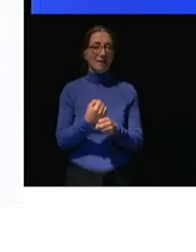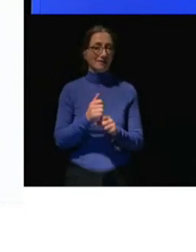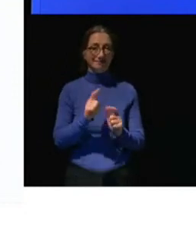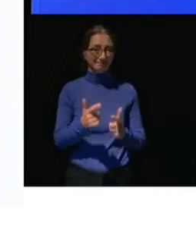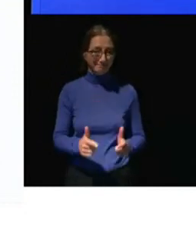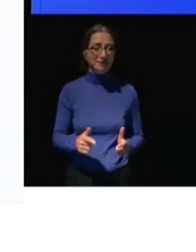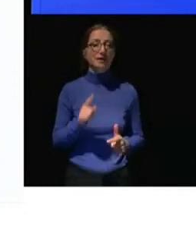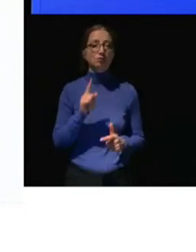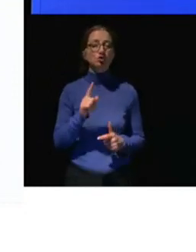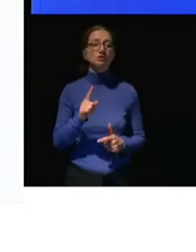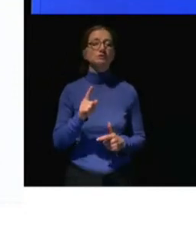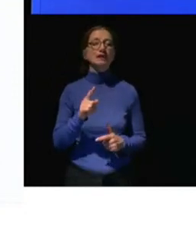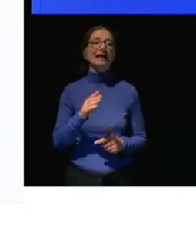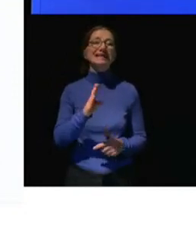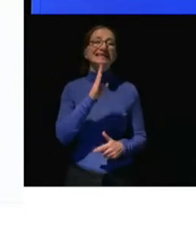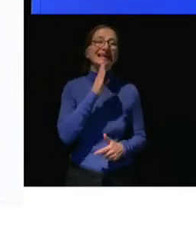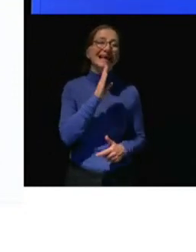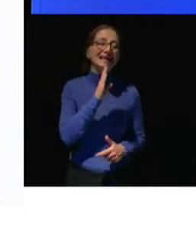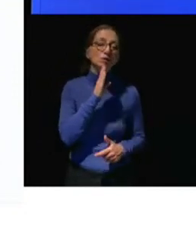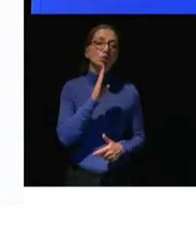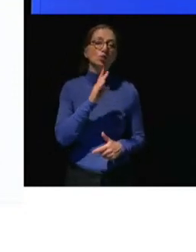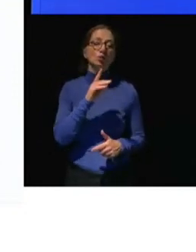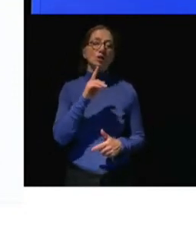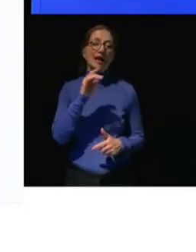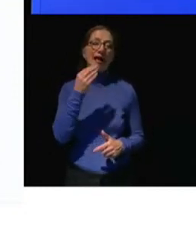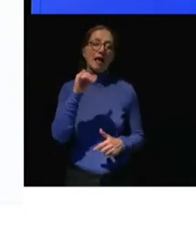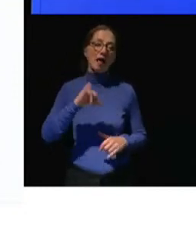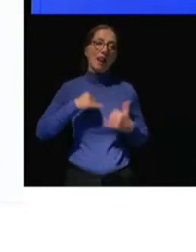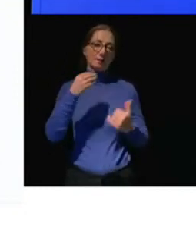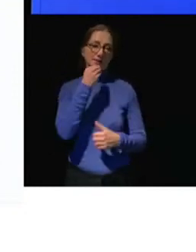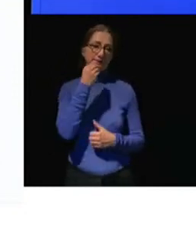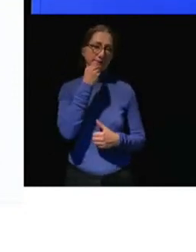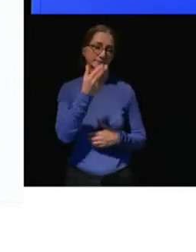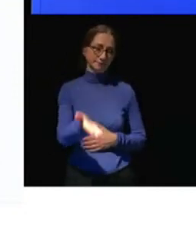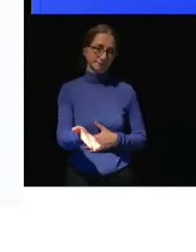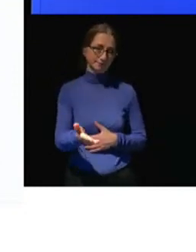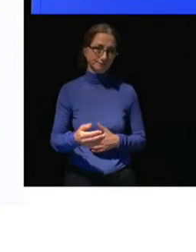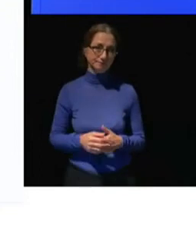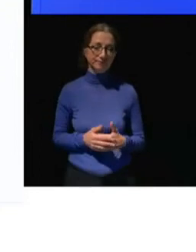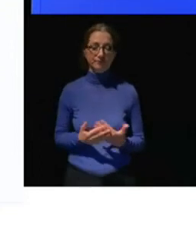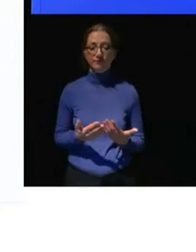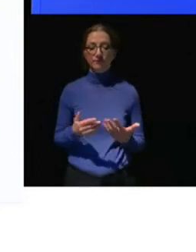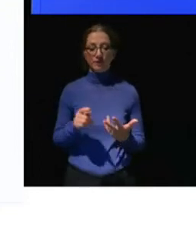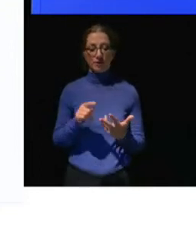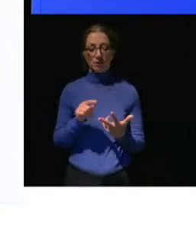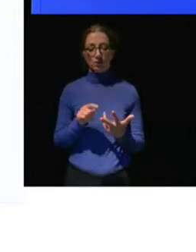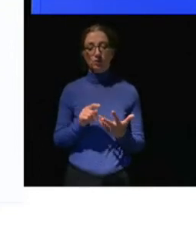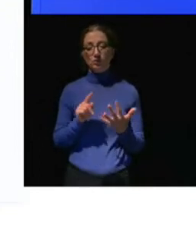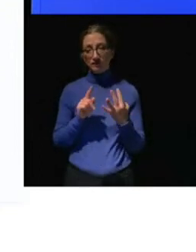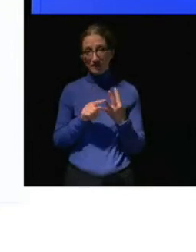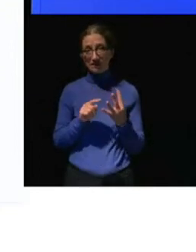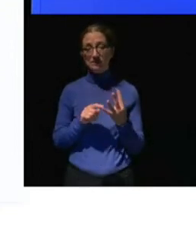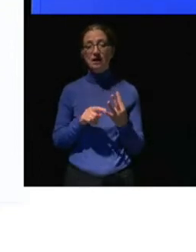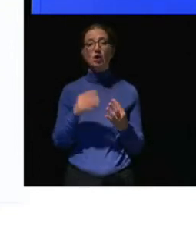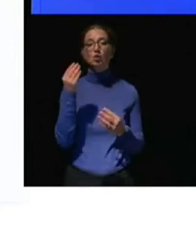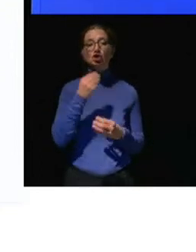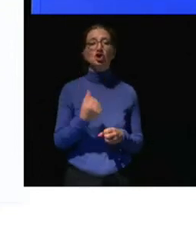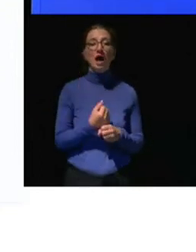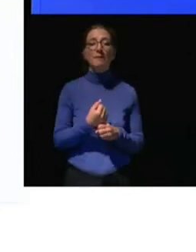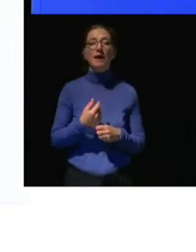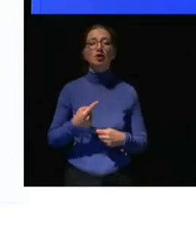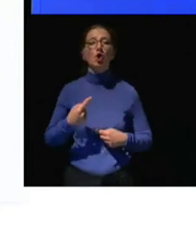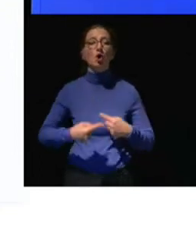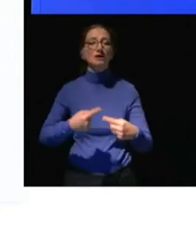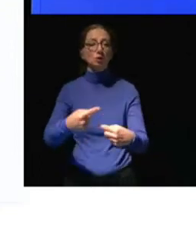reichen, vielleicht in Anlehnung an die Honorarempfehlungen der Sparten. Viertens, die Kontinuität der künstlerischen Arbeit